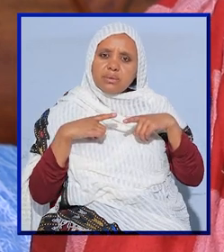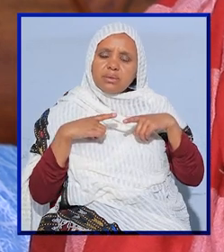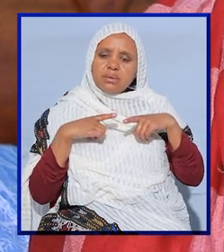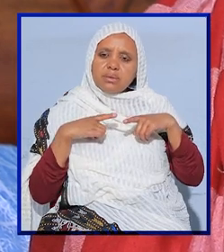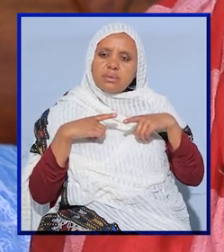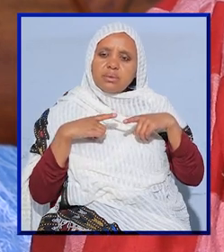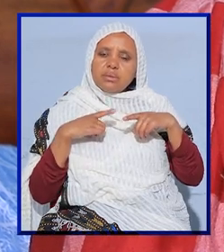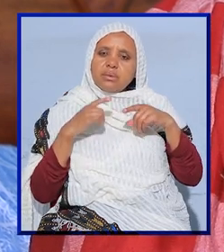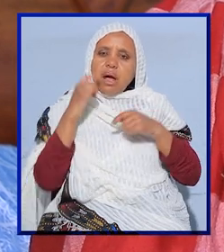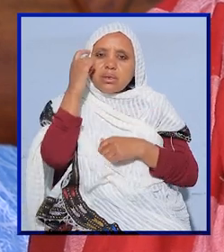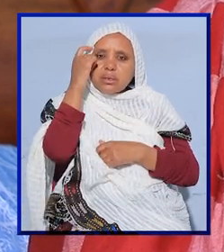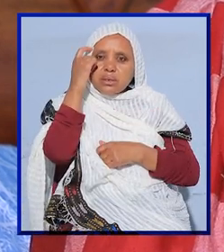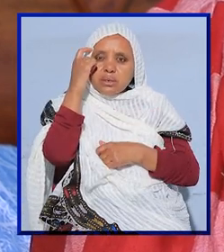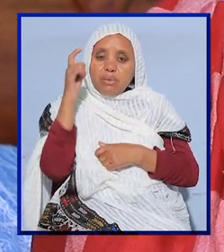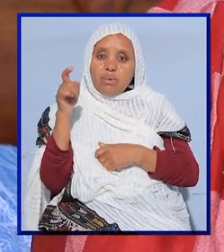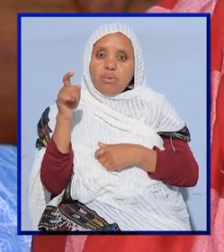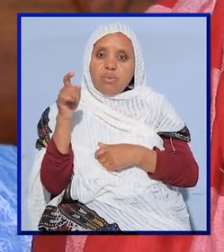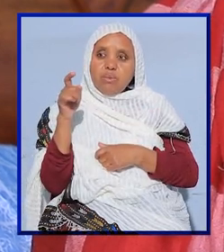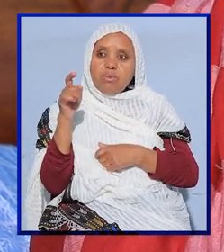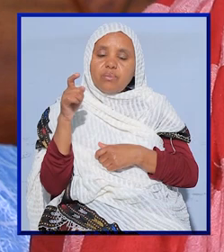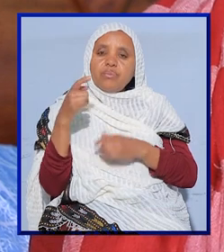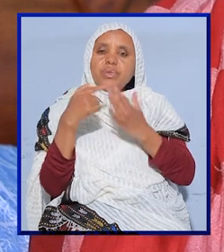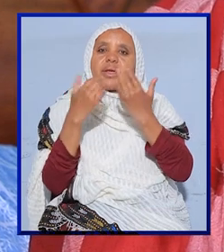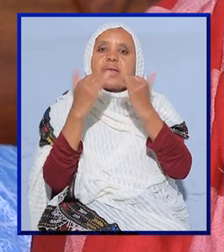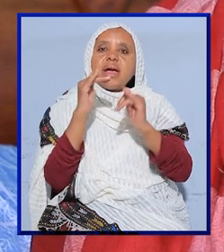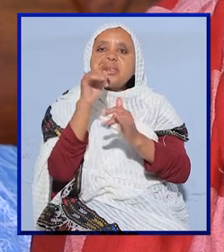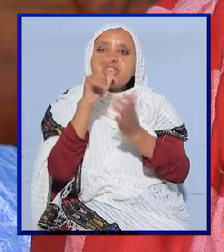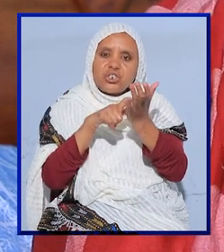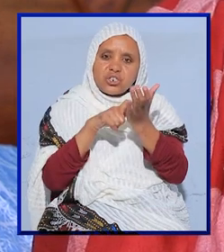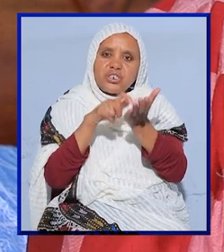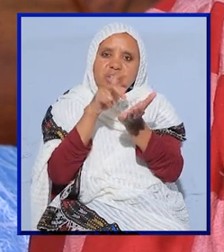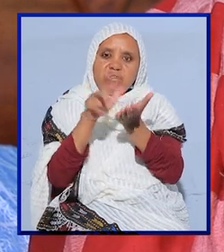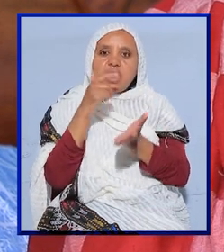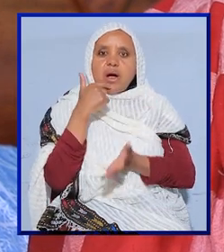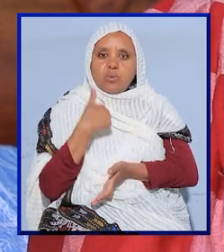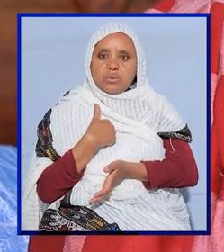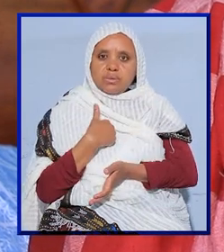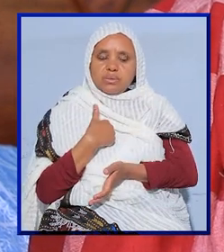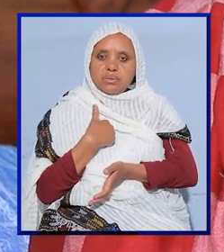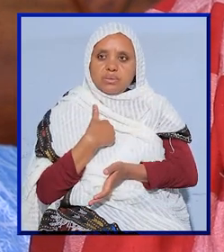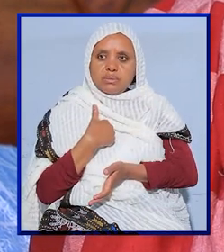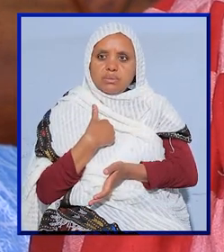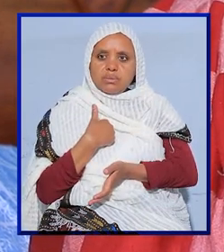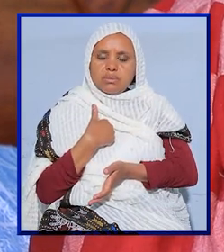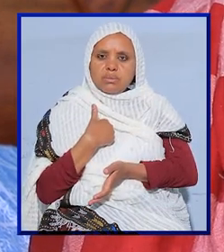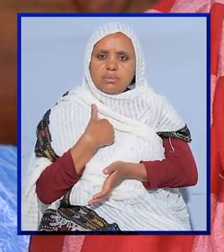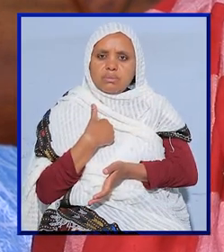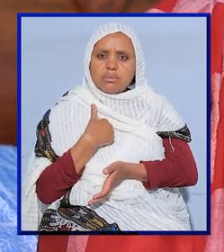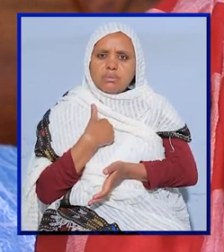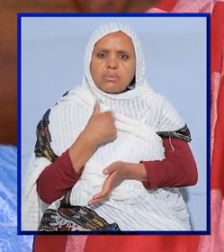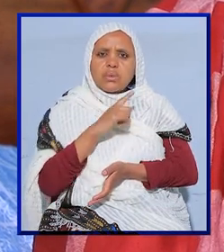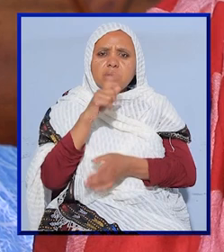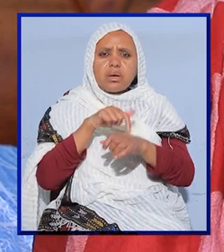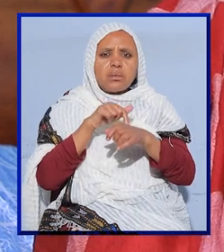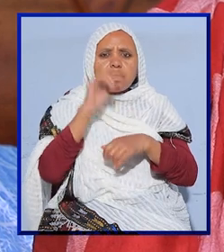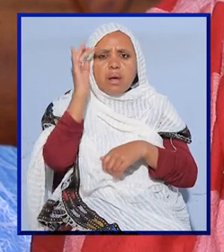ከሞተችበት ከዛን ጊዜ አስበው ይህን ያክል ሺህ ብር ትከፋይ አሉ። ይዘንሳት